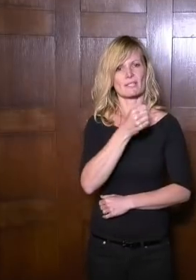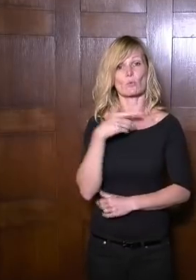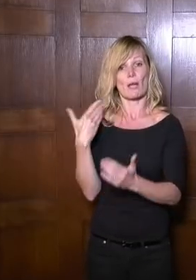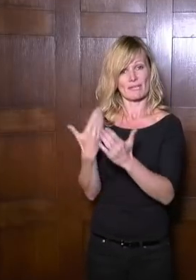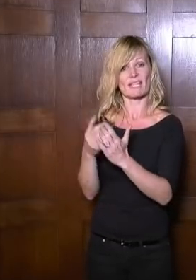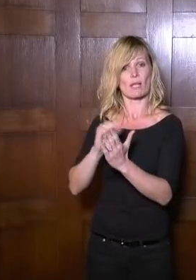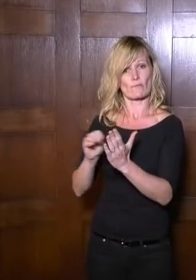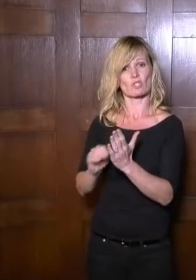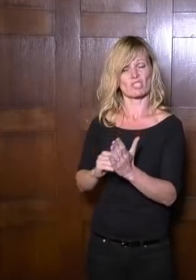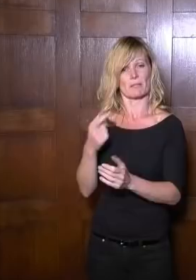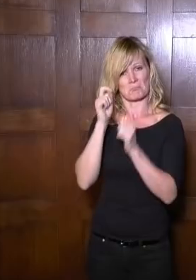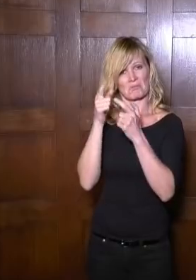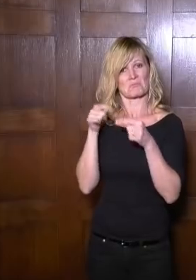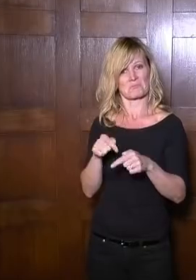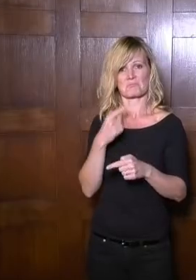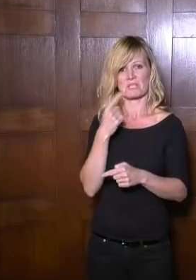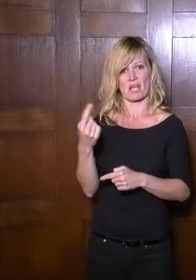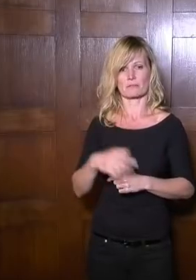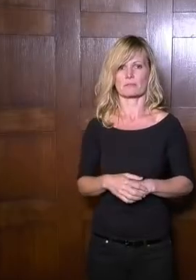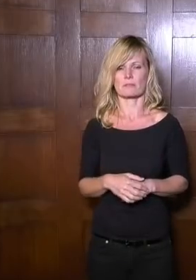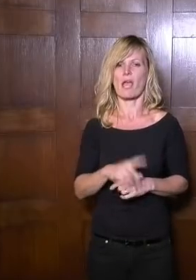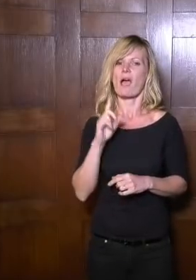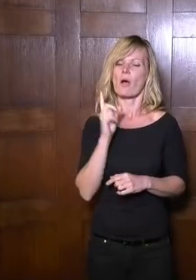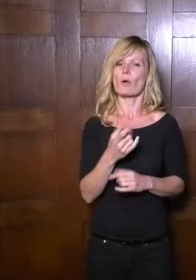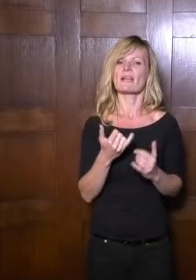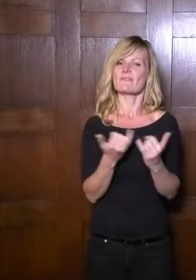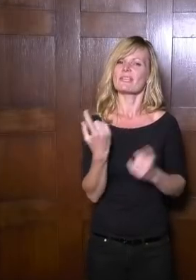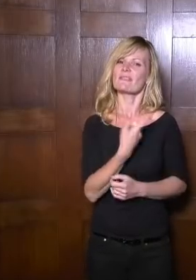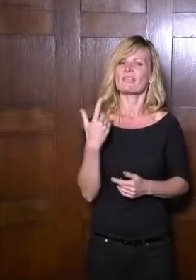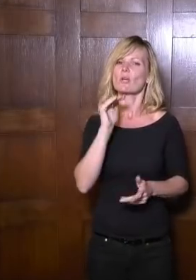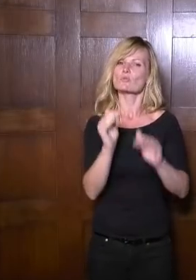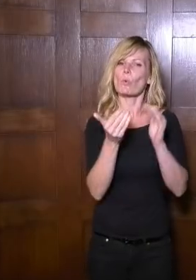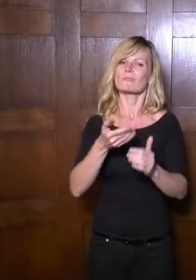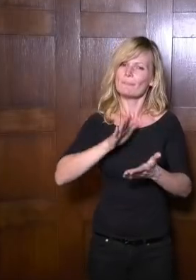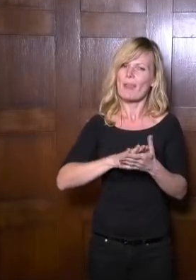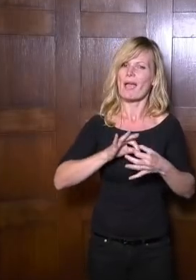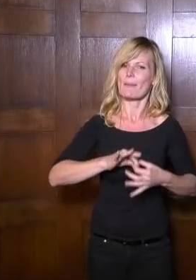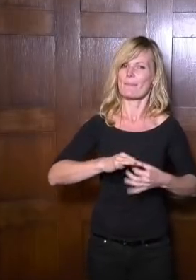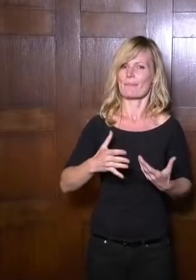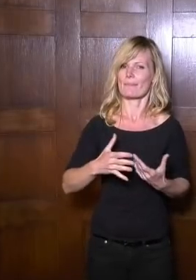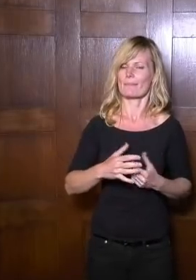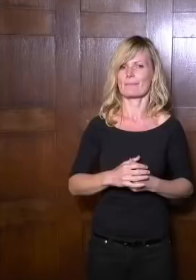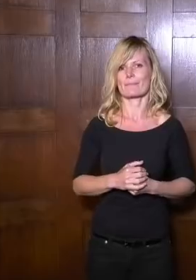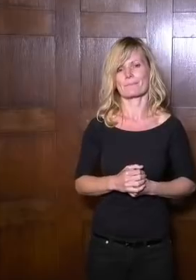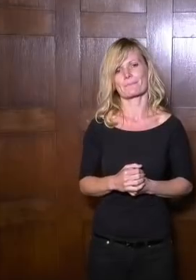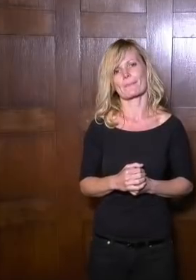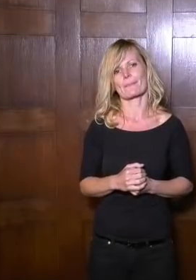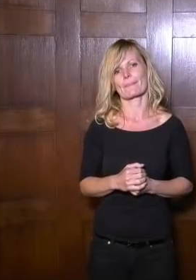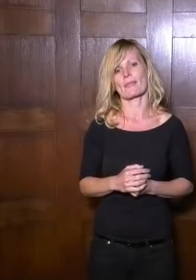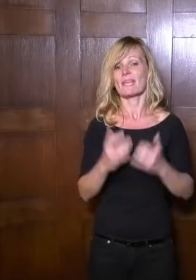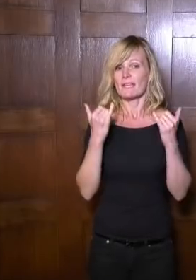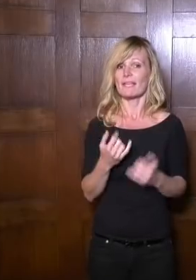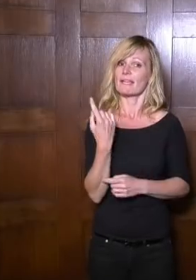bemerkenswert ist. Wie bleiben wir bei Trost? Wie schaffen wir es jetzt, als eine